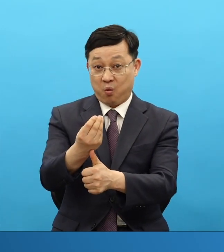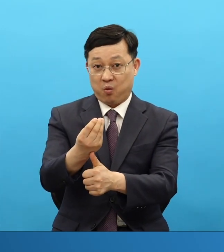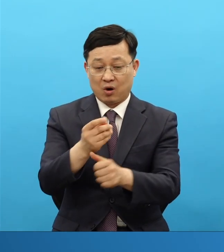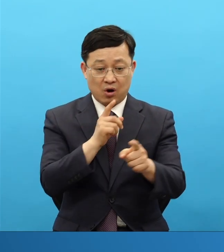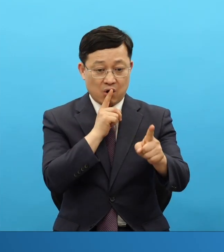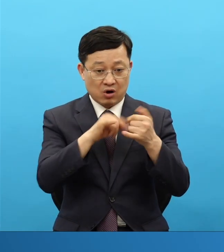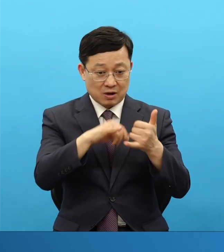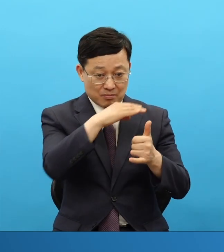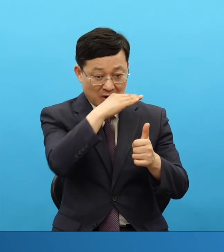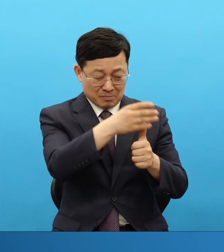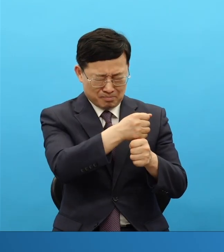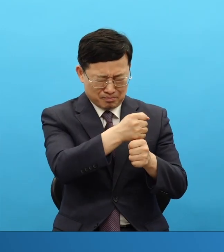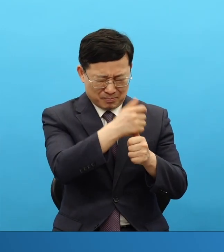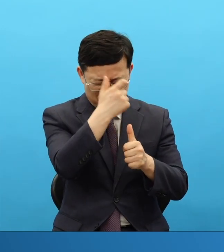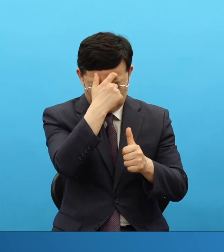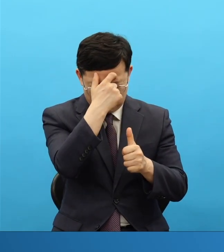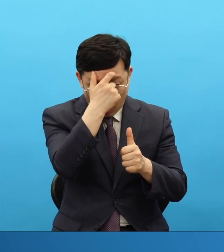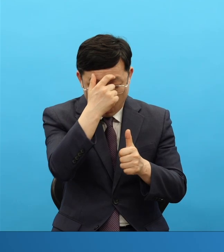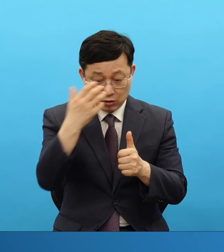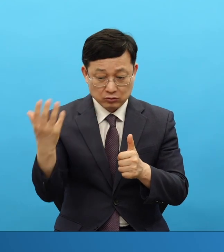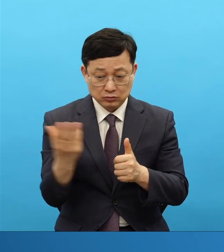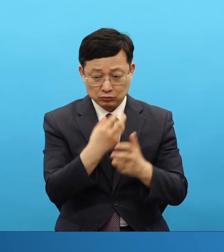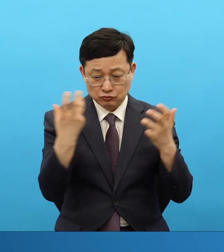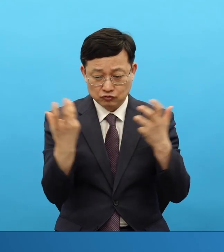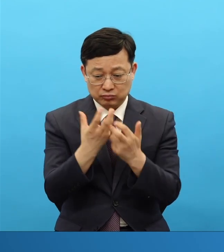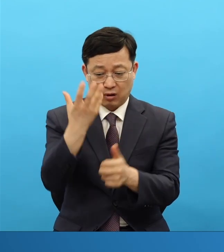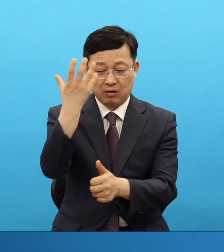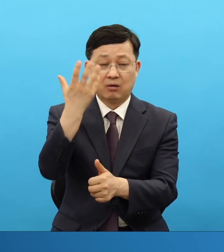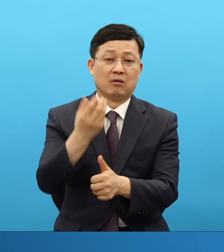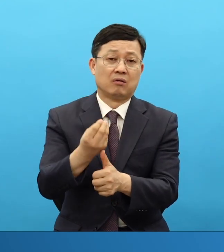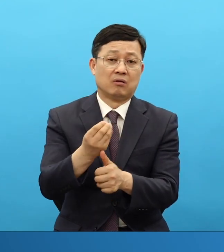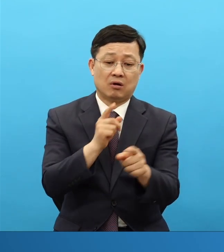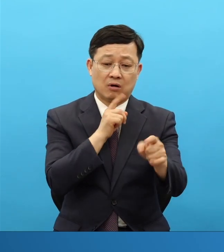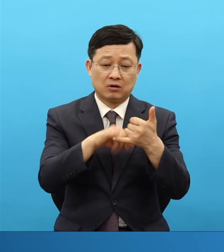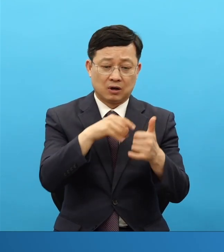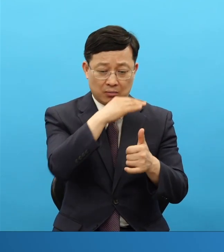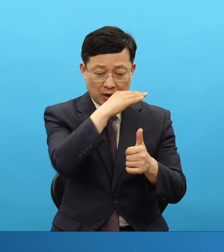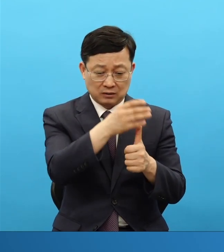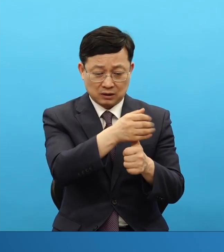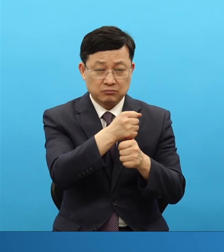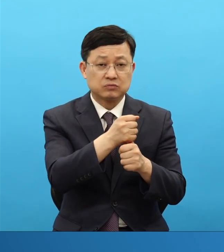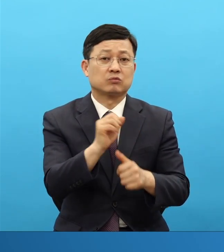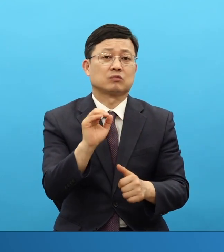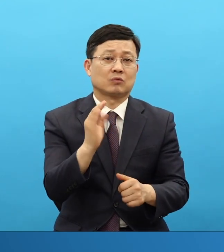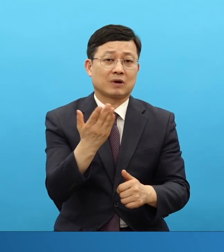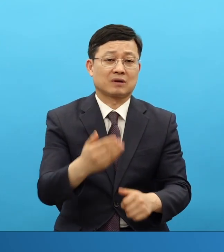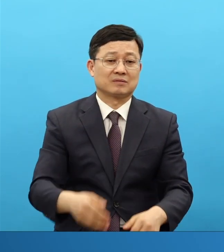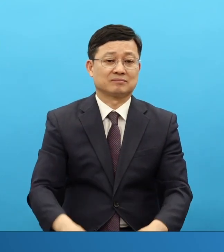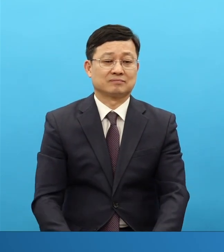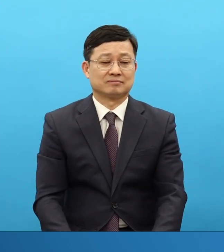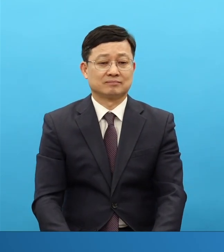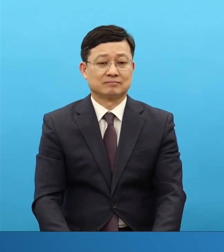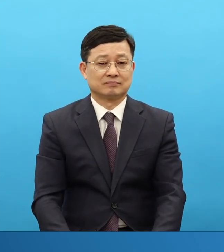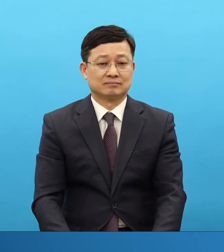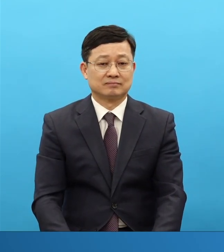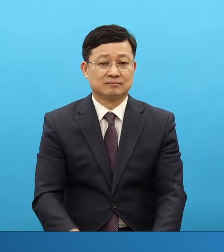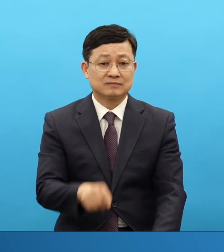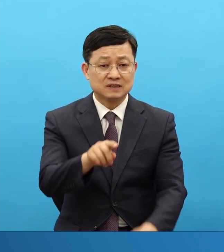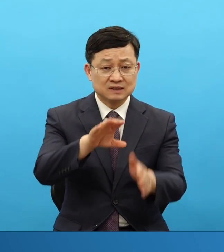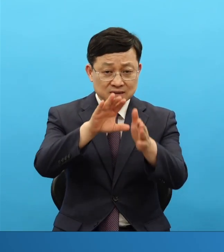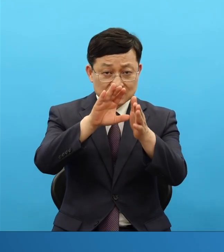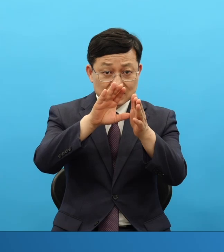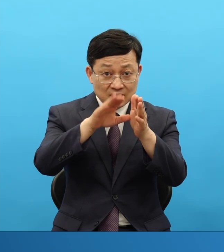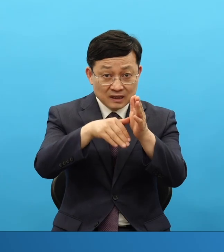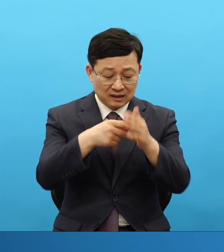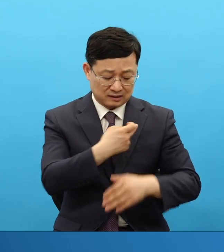holding on to this covenant 이 properly. 언약 잡고 있는 사람이 별로 없습니다. 언약 하나 바로 잡고 There aren't many who are holding on to this covenant, but if you properly hold to this 이때에 covenant,